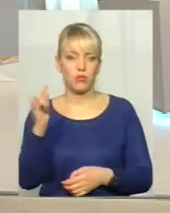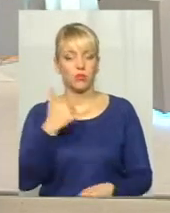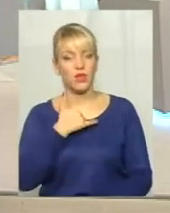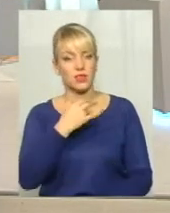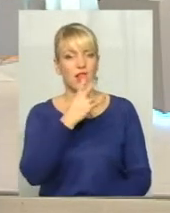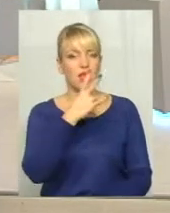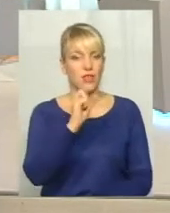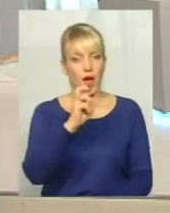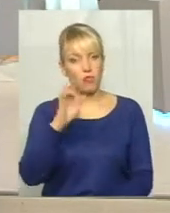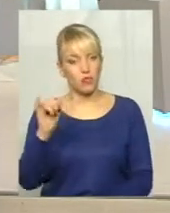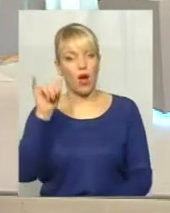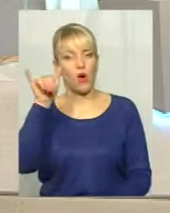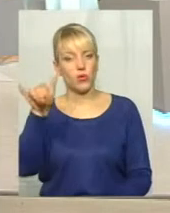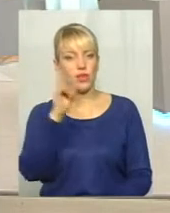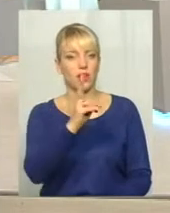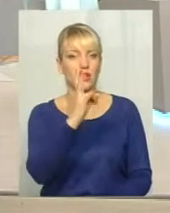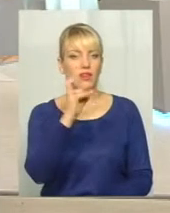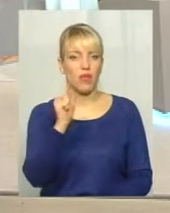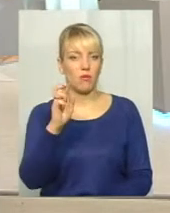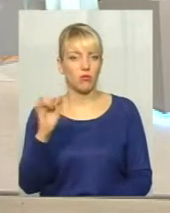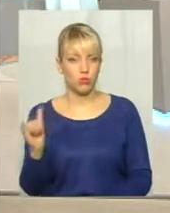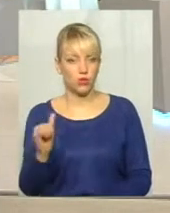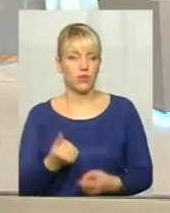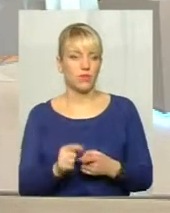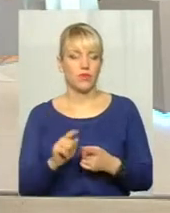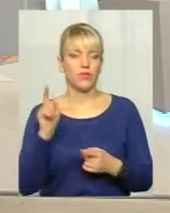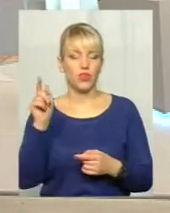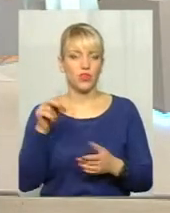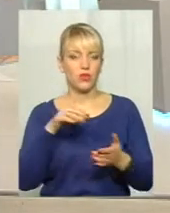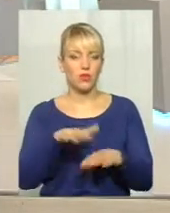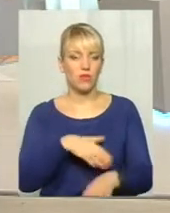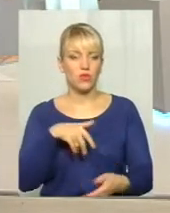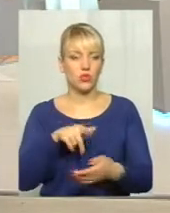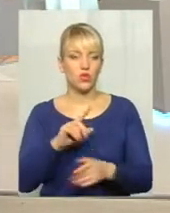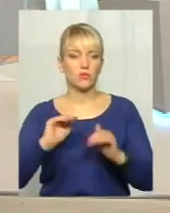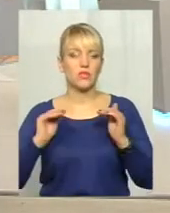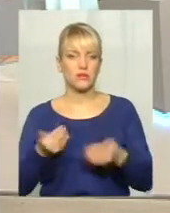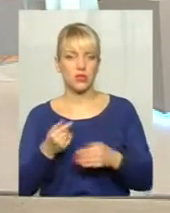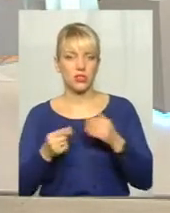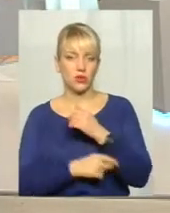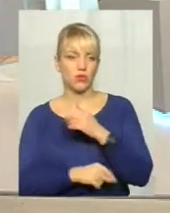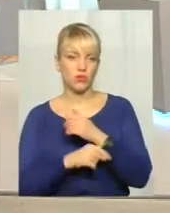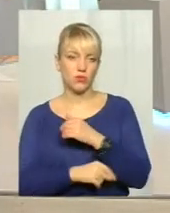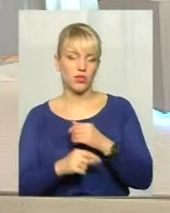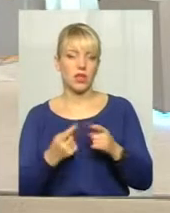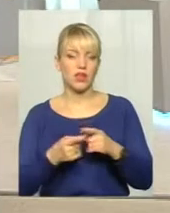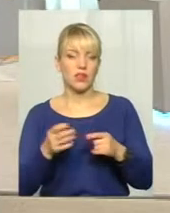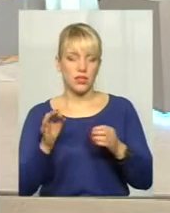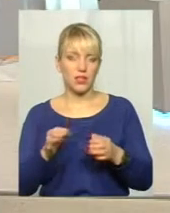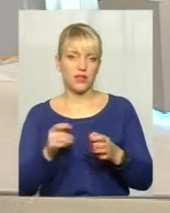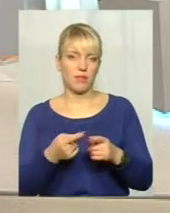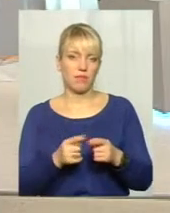КНАБУ. Вони довго йшли до того, щоб, ну, принаймні зменшити корупцію. Зараз, звичайно, орган, якому там, ну, переважна більшість